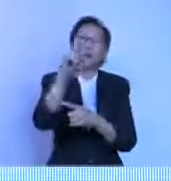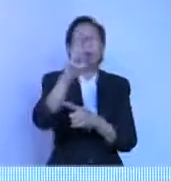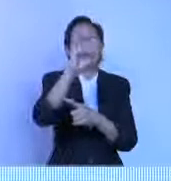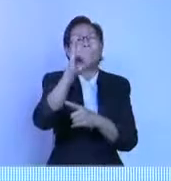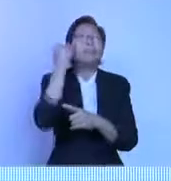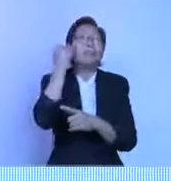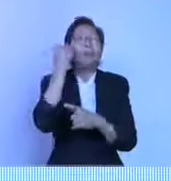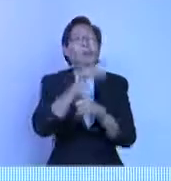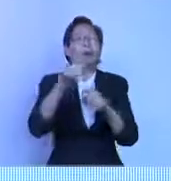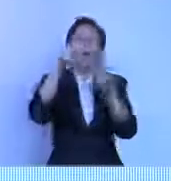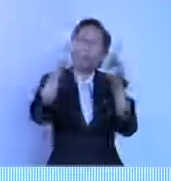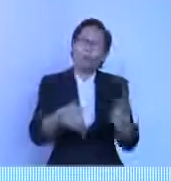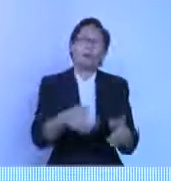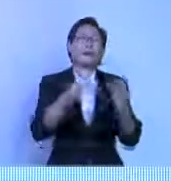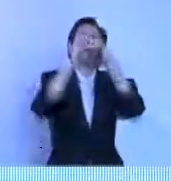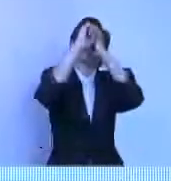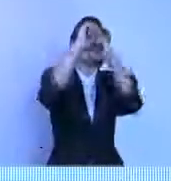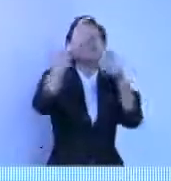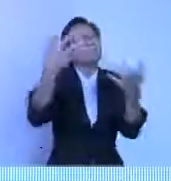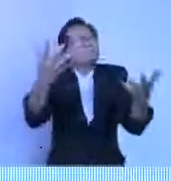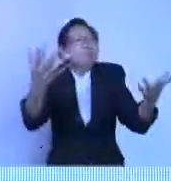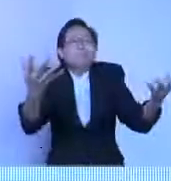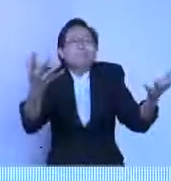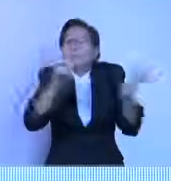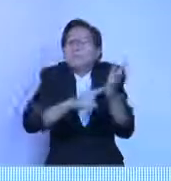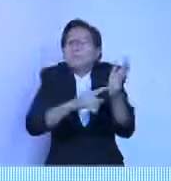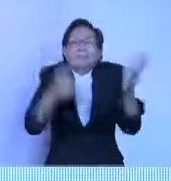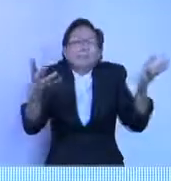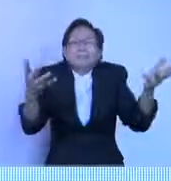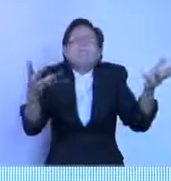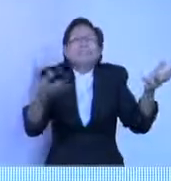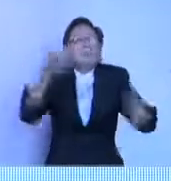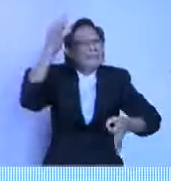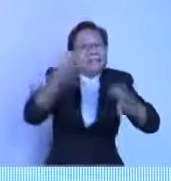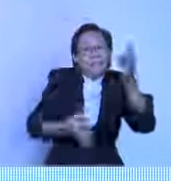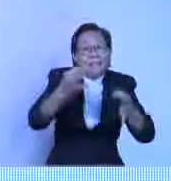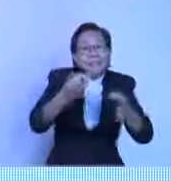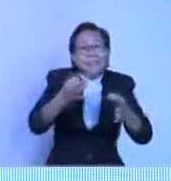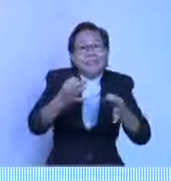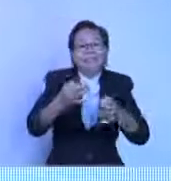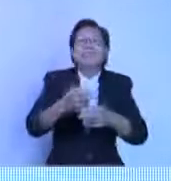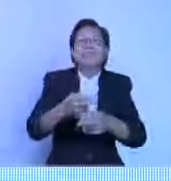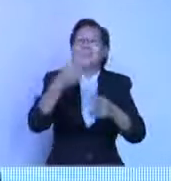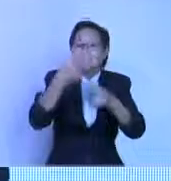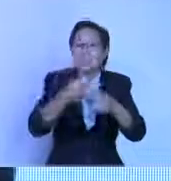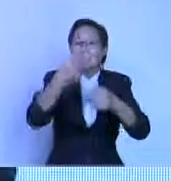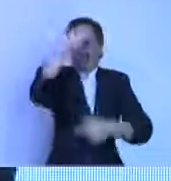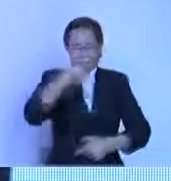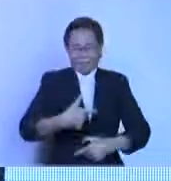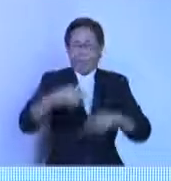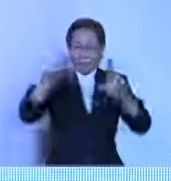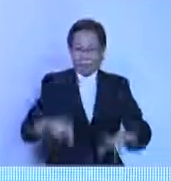asal ataupun mana mereka Um dan suku kaum sekalipun sekiranya Anda bergelar warga negara